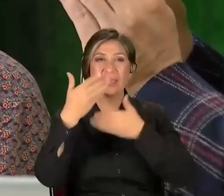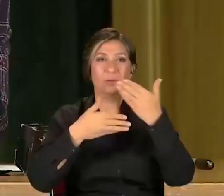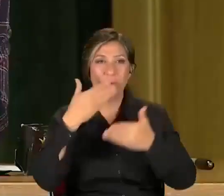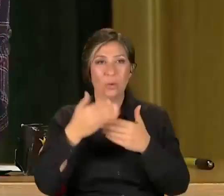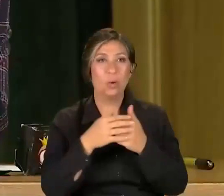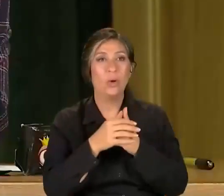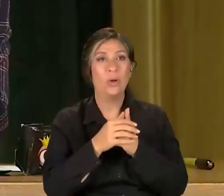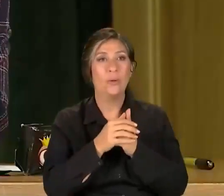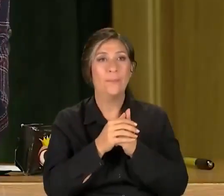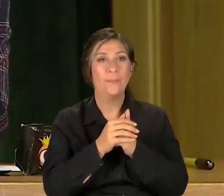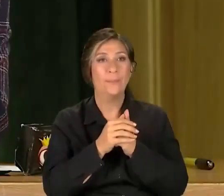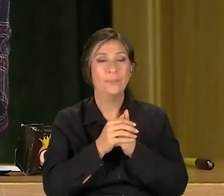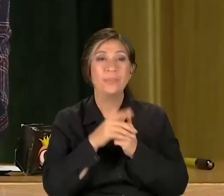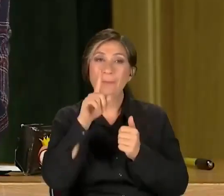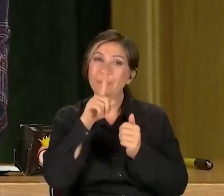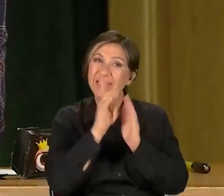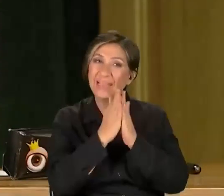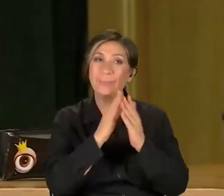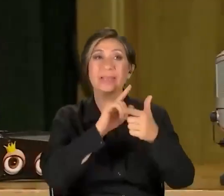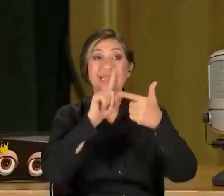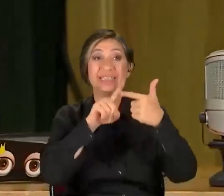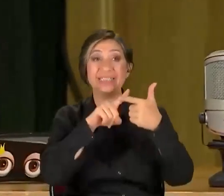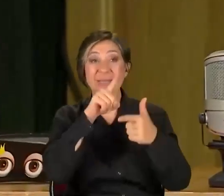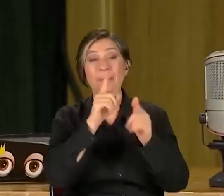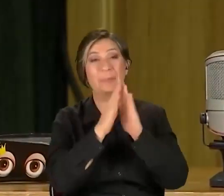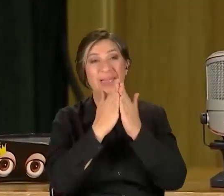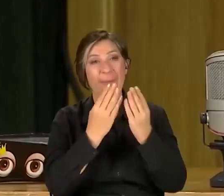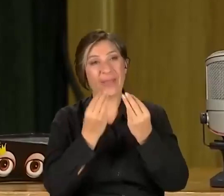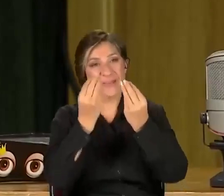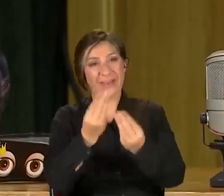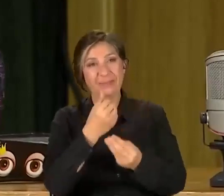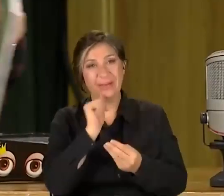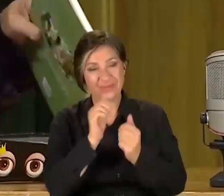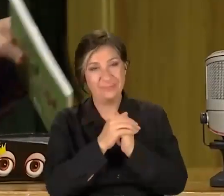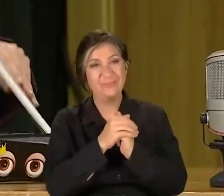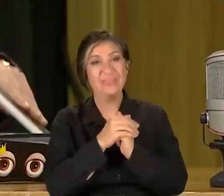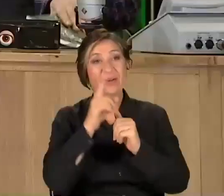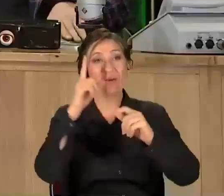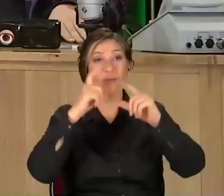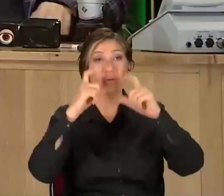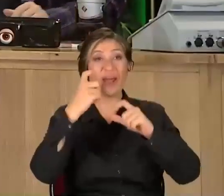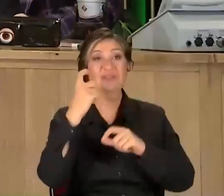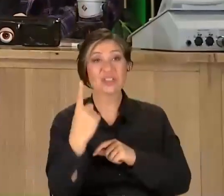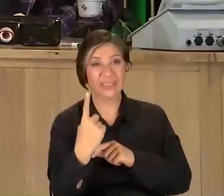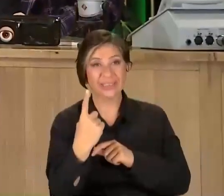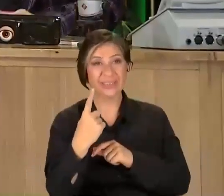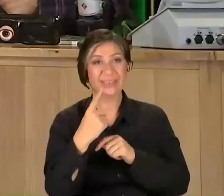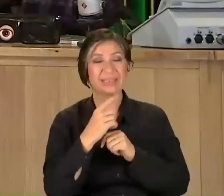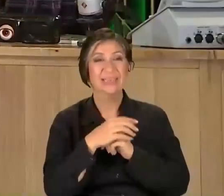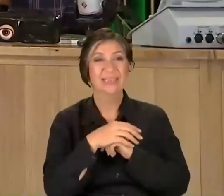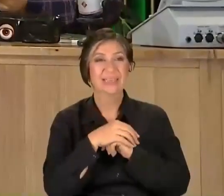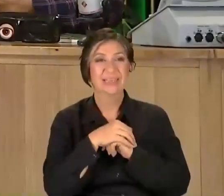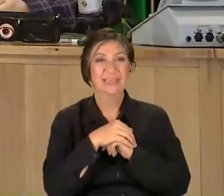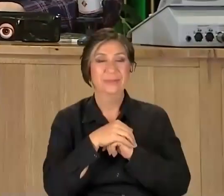çıktığı. Böyle bir kitap. Bir de bir kitap daha getirdim abi. O da fotoğrafçı.